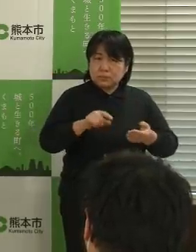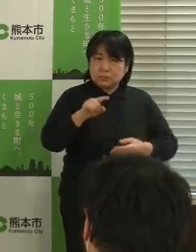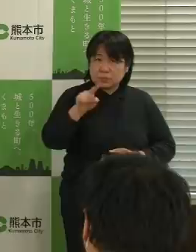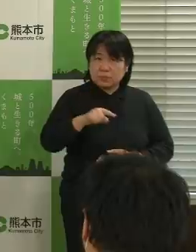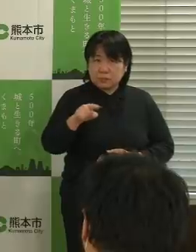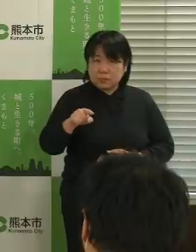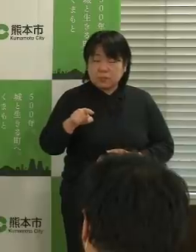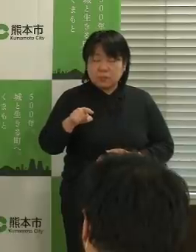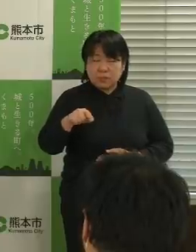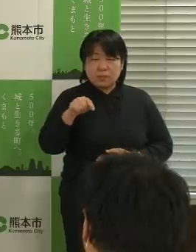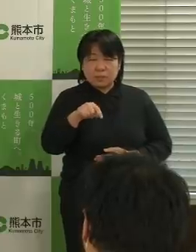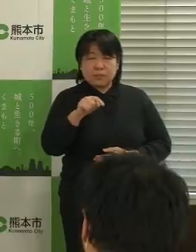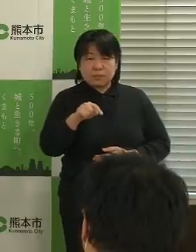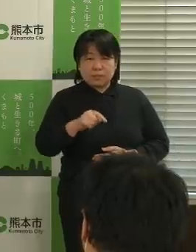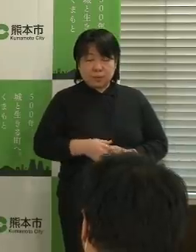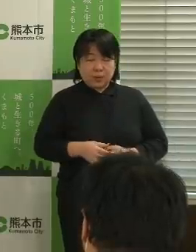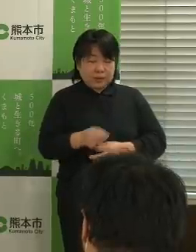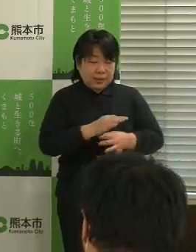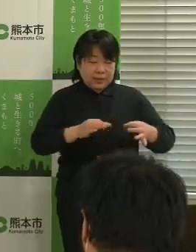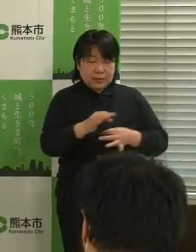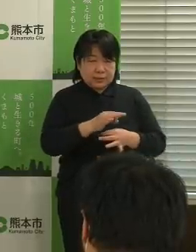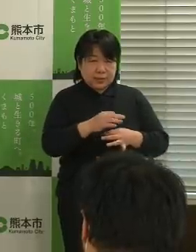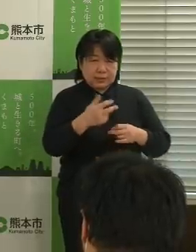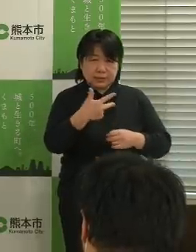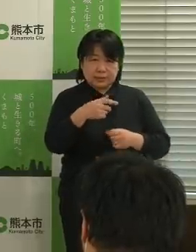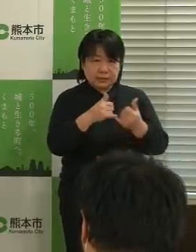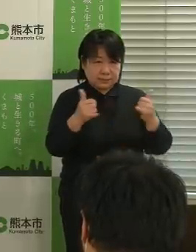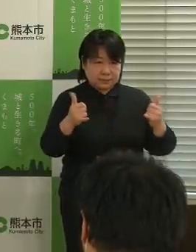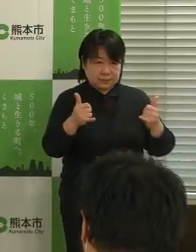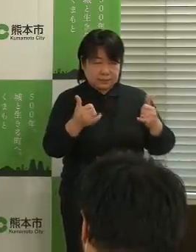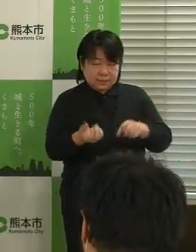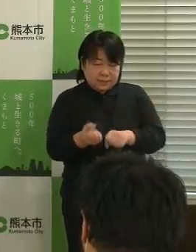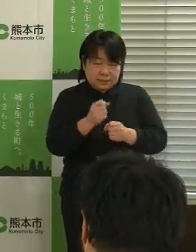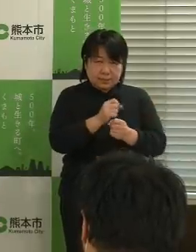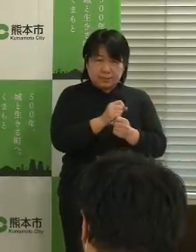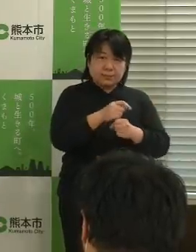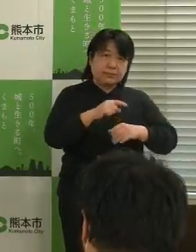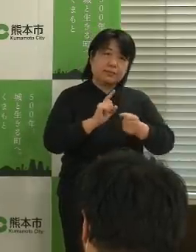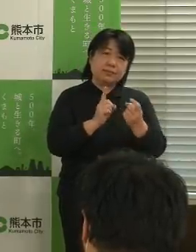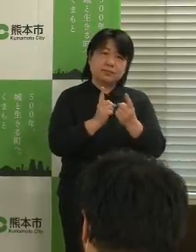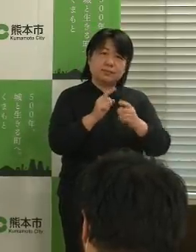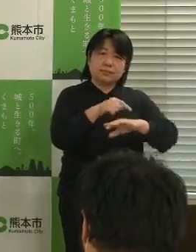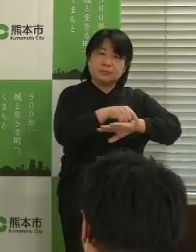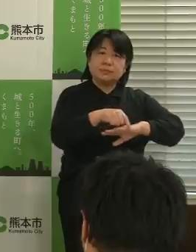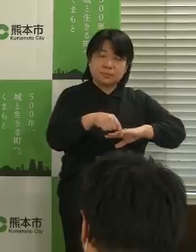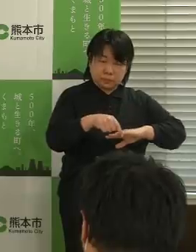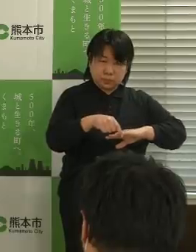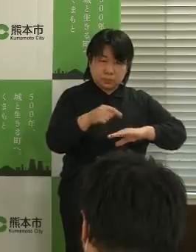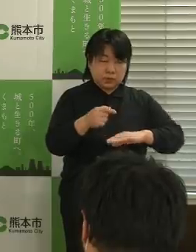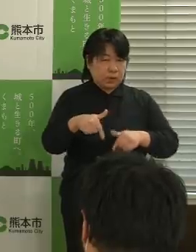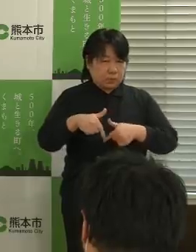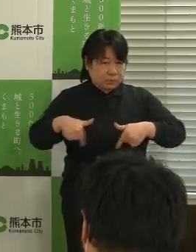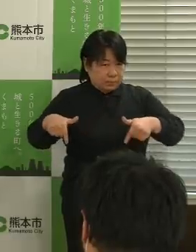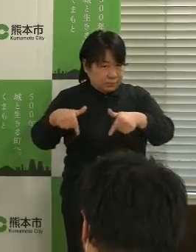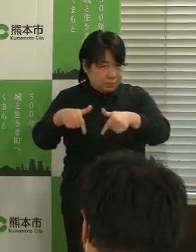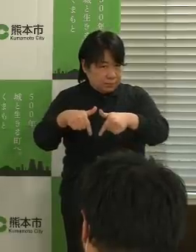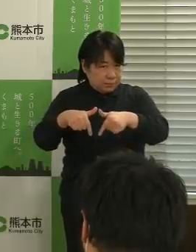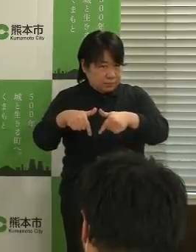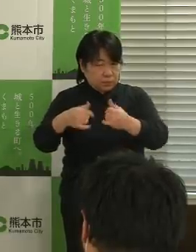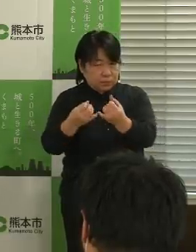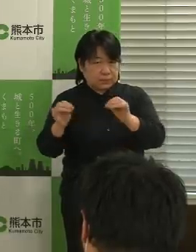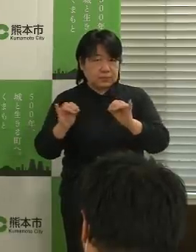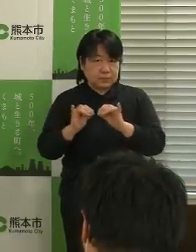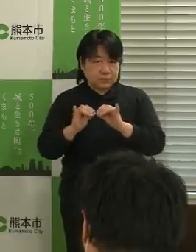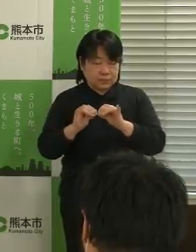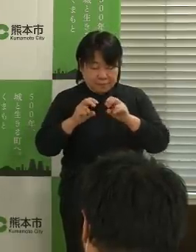済市民生活再建計画、まあ、この前ご紹介させていただきましたが、この今プロジェクトチームの方でですね、今分